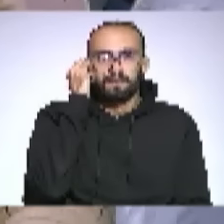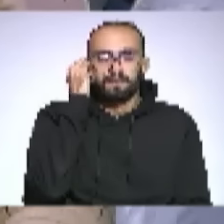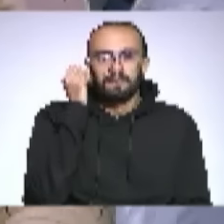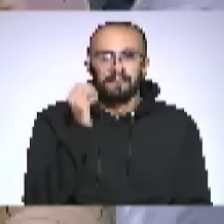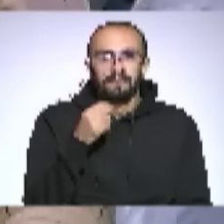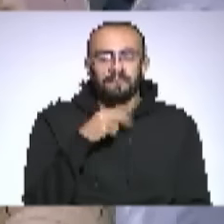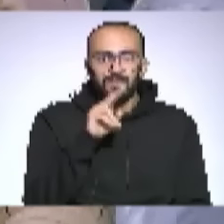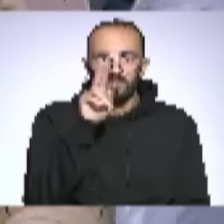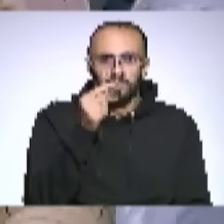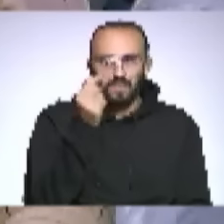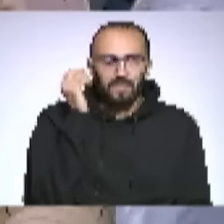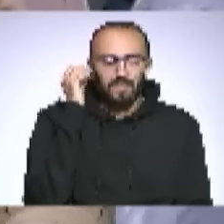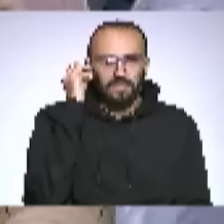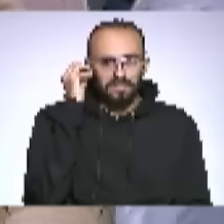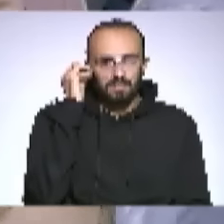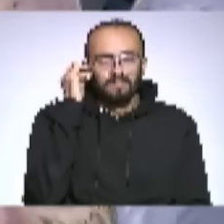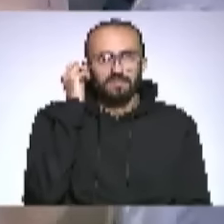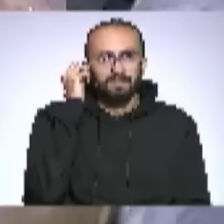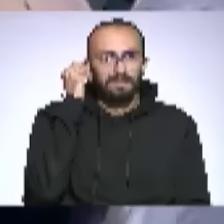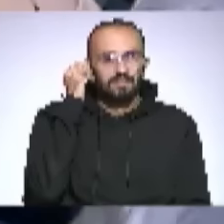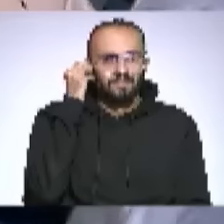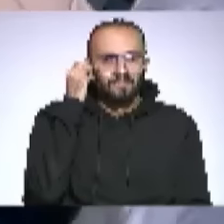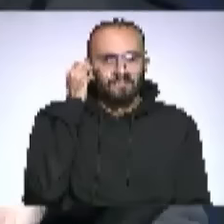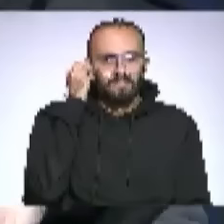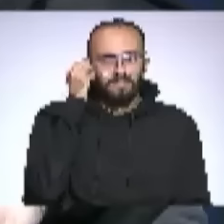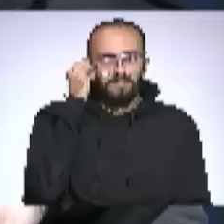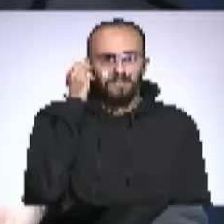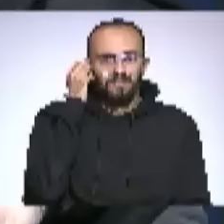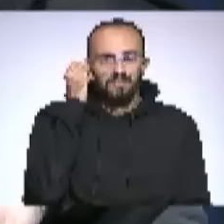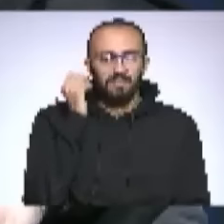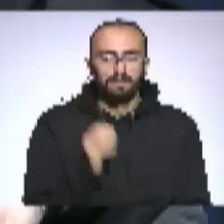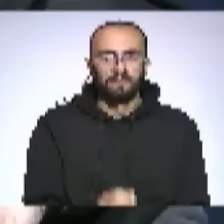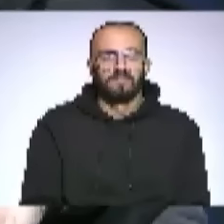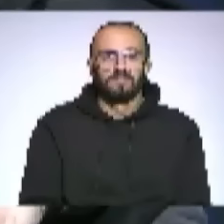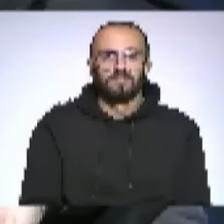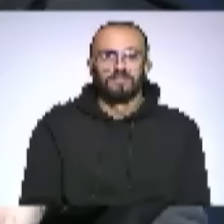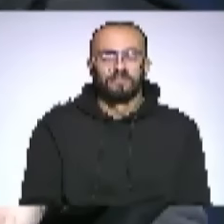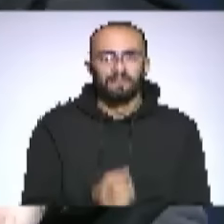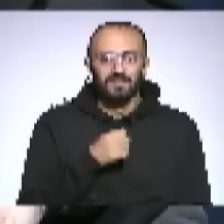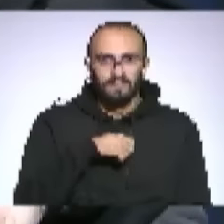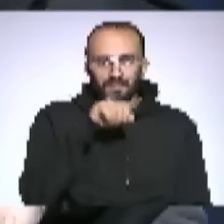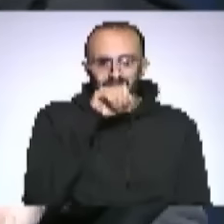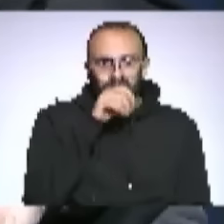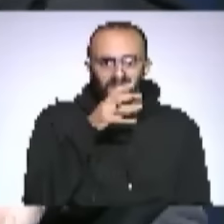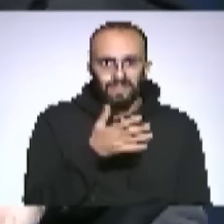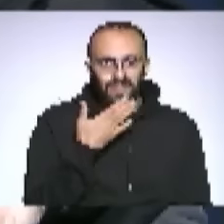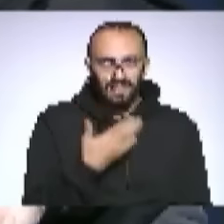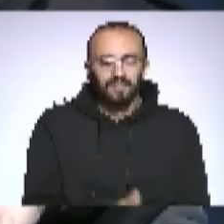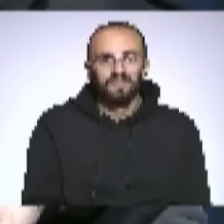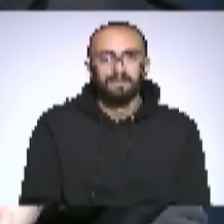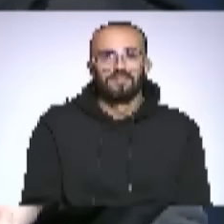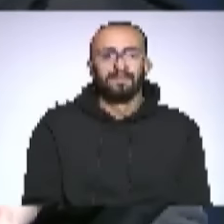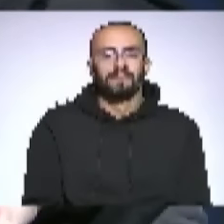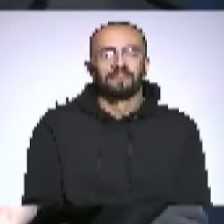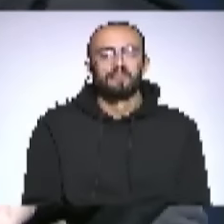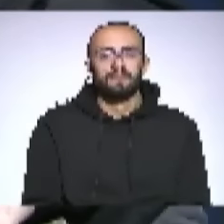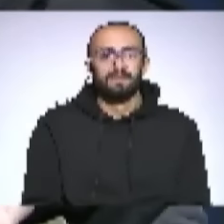عايزه اسال سؤال سيدنا اتفضلي تمام نقبل ايادي يا بنا اهلا